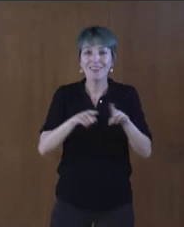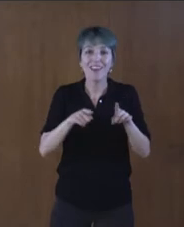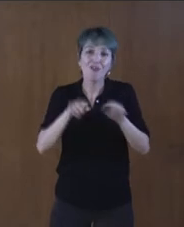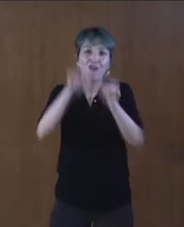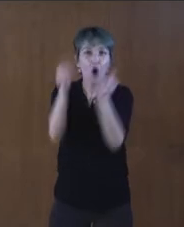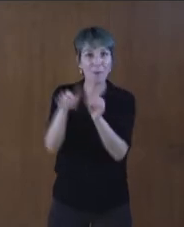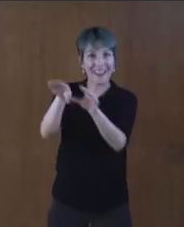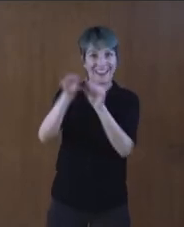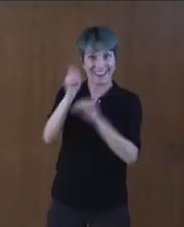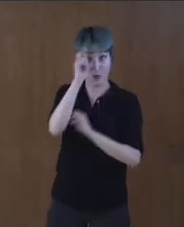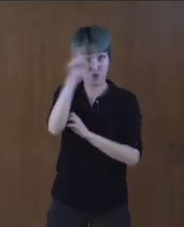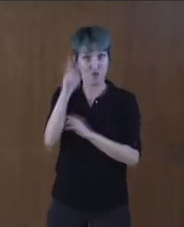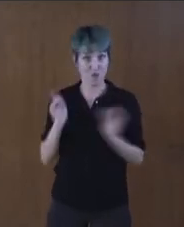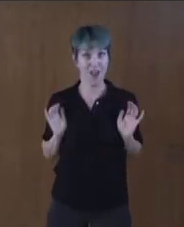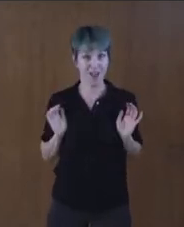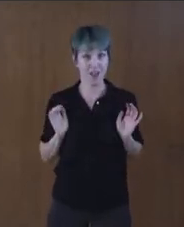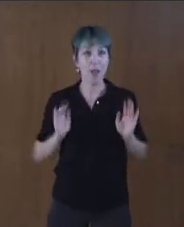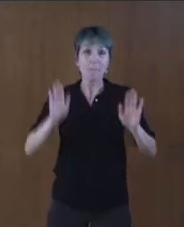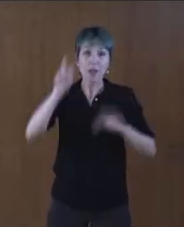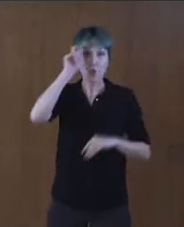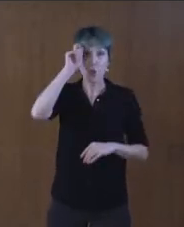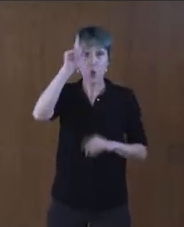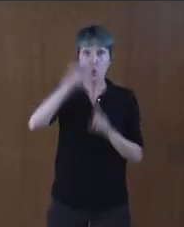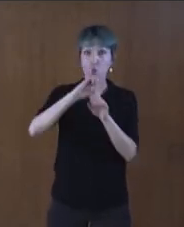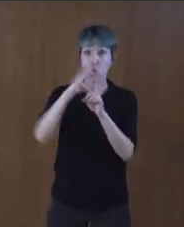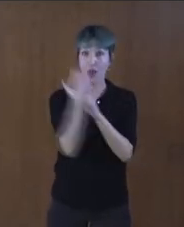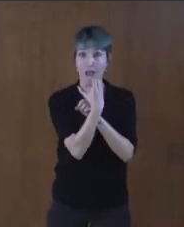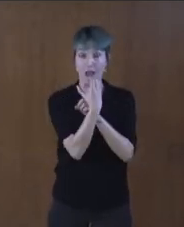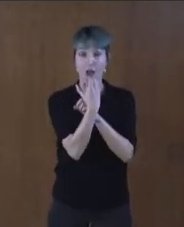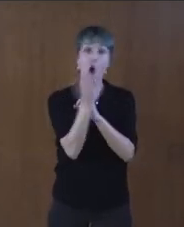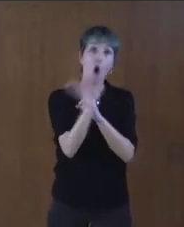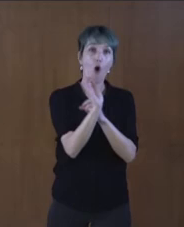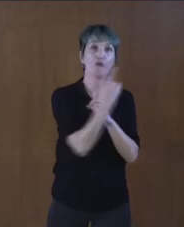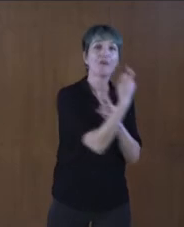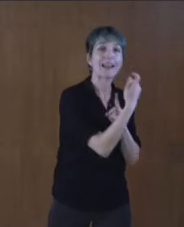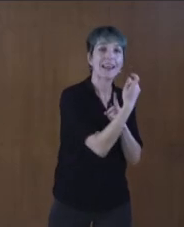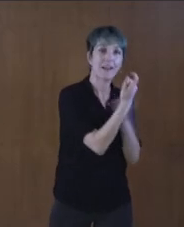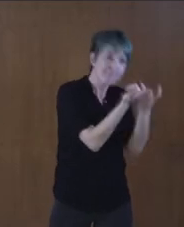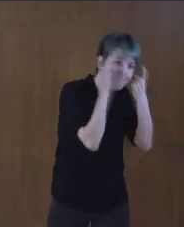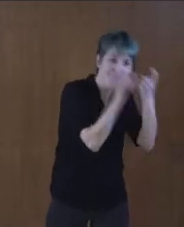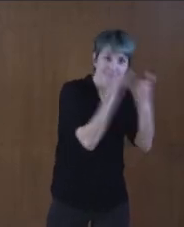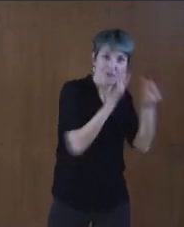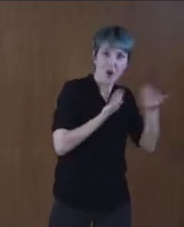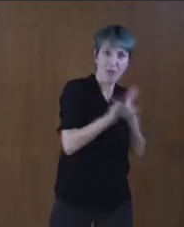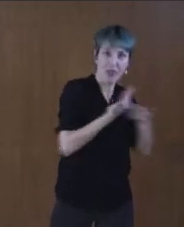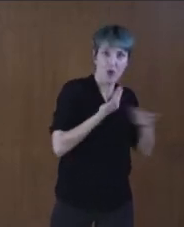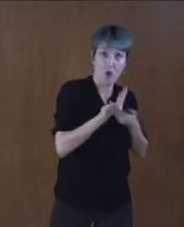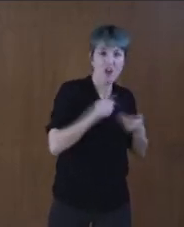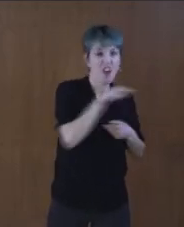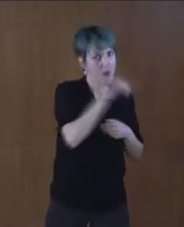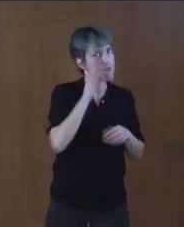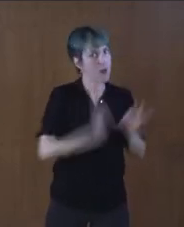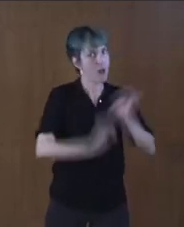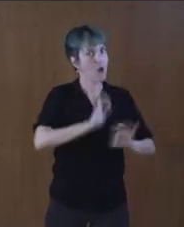cultura. Però la mala cultura, la incultura, és un perill gravíssim contra el